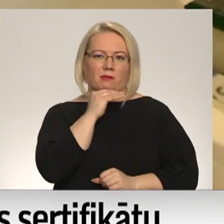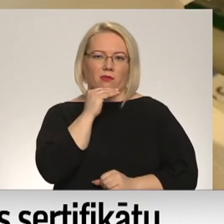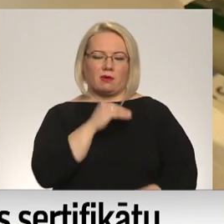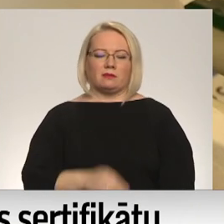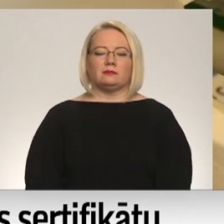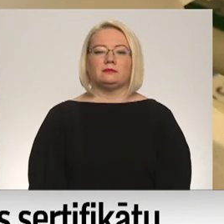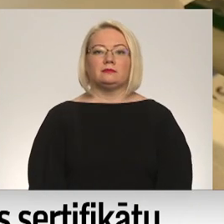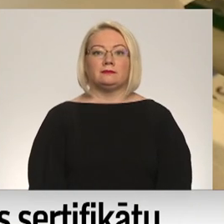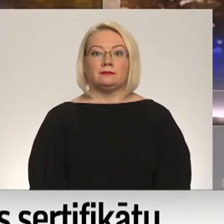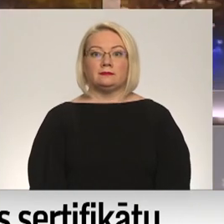Latvijas televīzija.